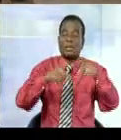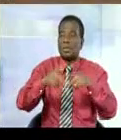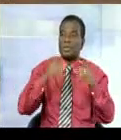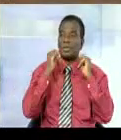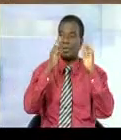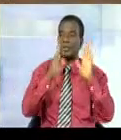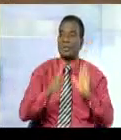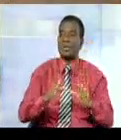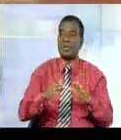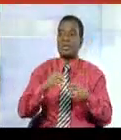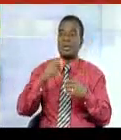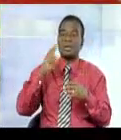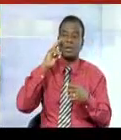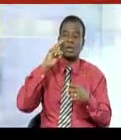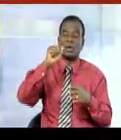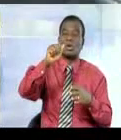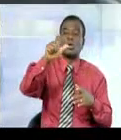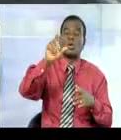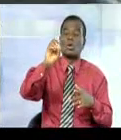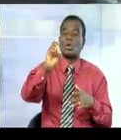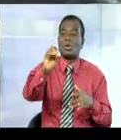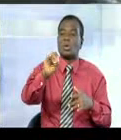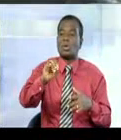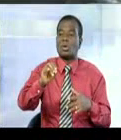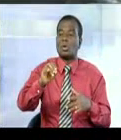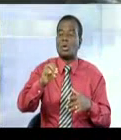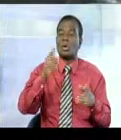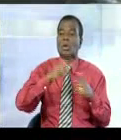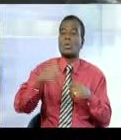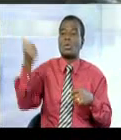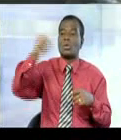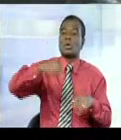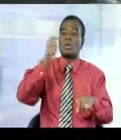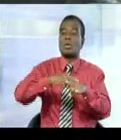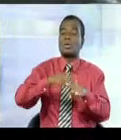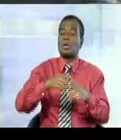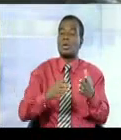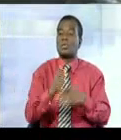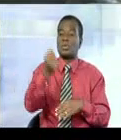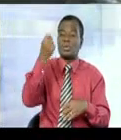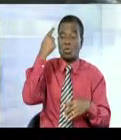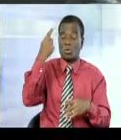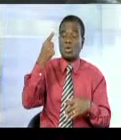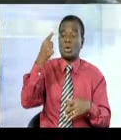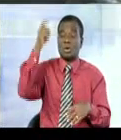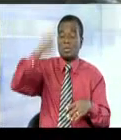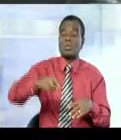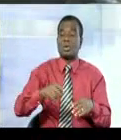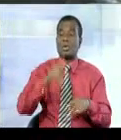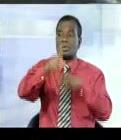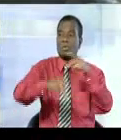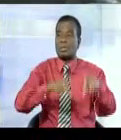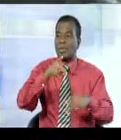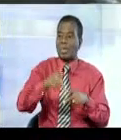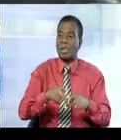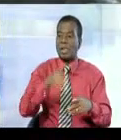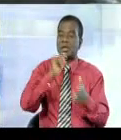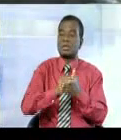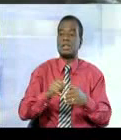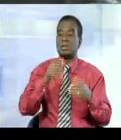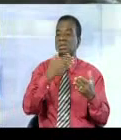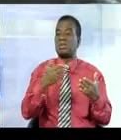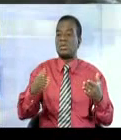ivoiriennes d'alcool dit frélaté. À aucun moment, et bien conscient des besoins des populations, ces